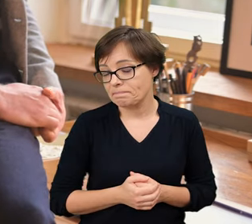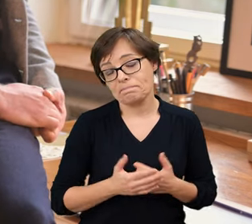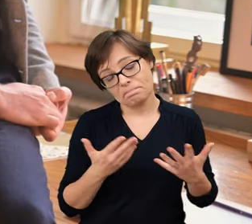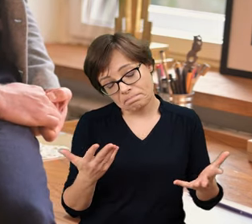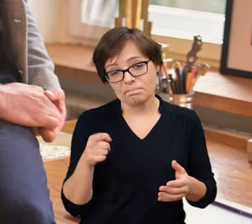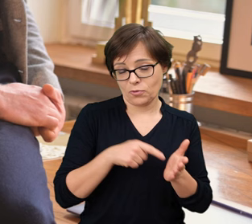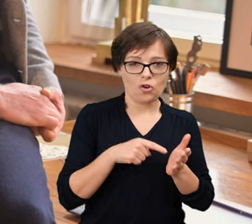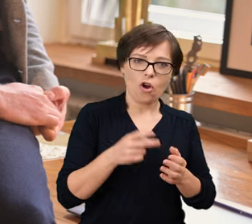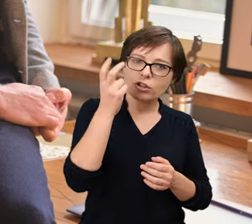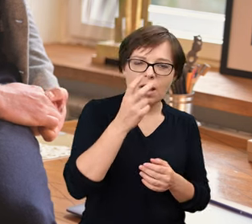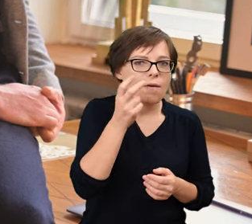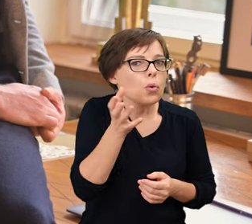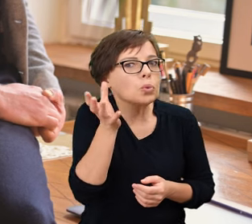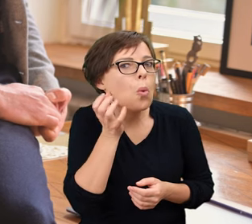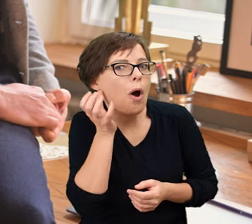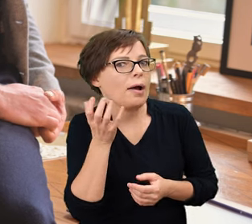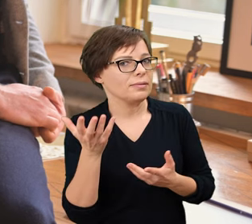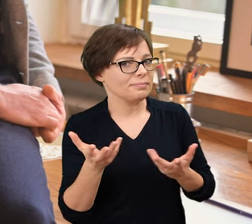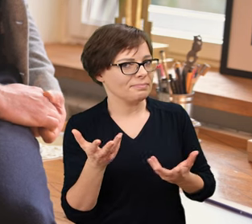ciekawe doświadczenie, podsłuchiwanie